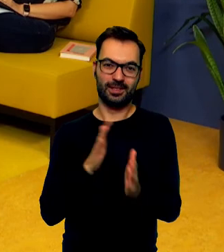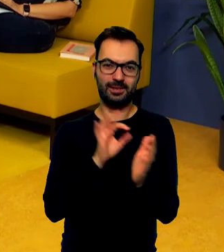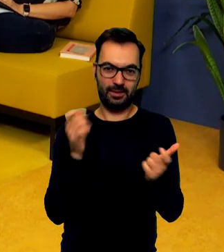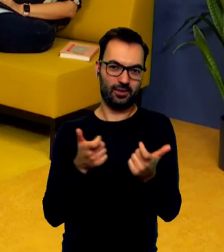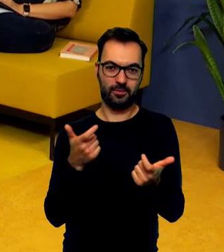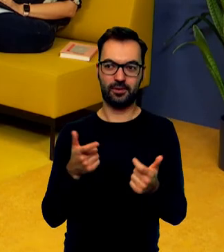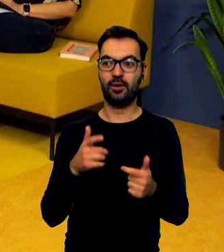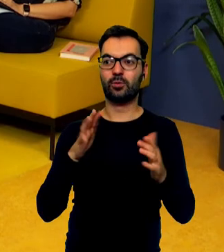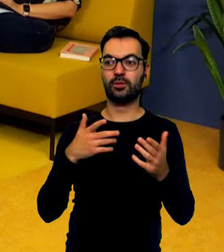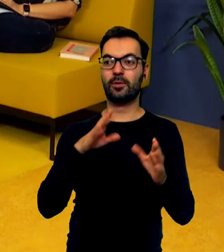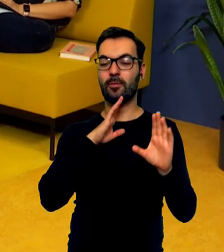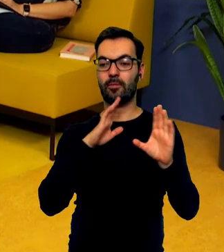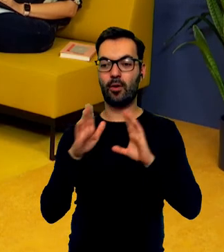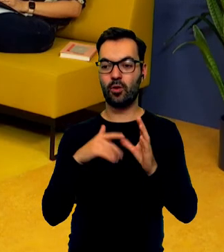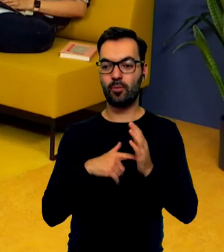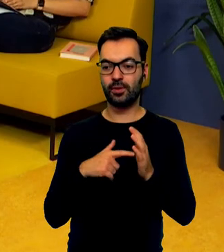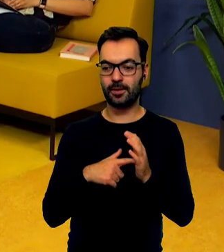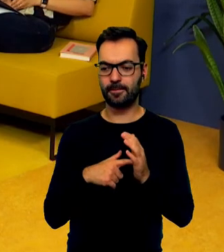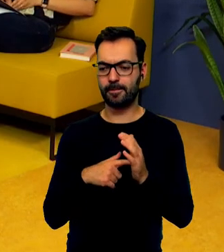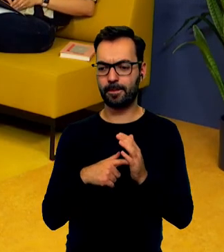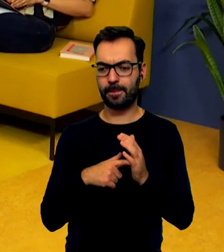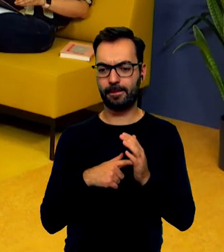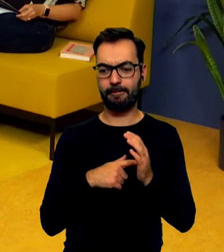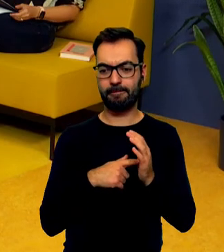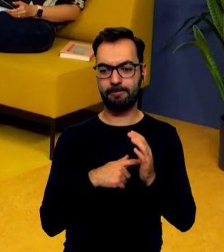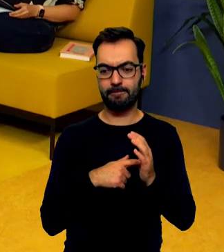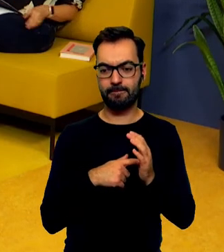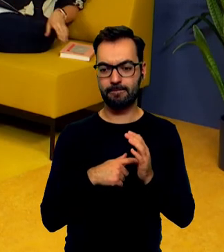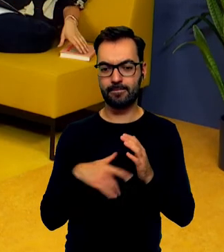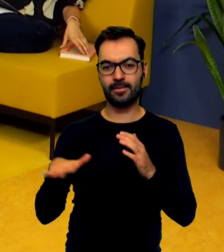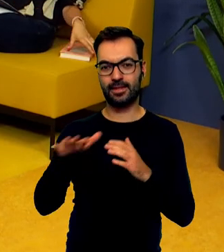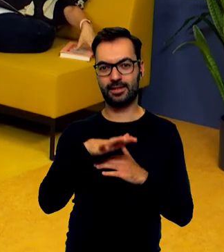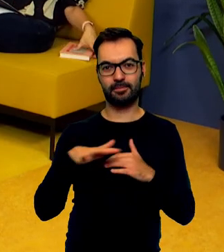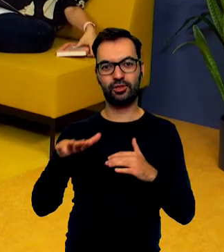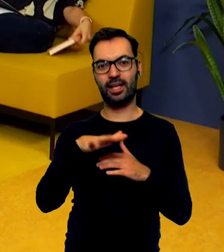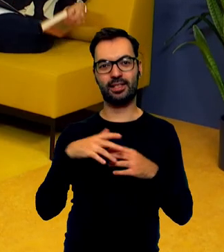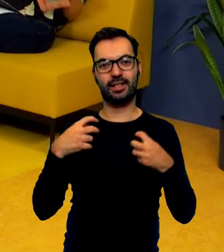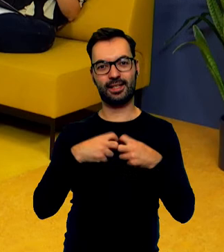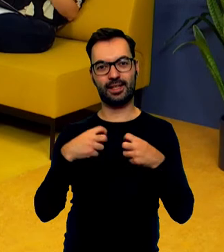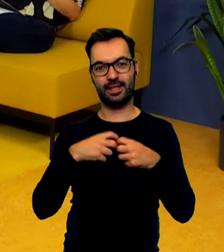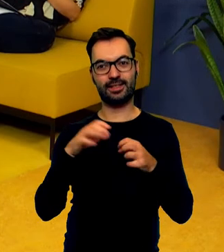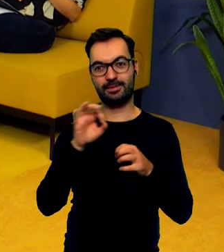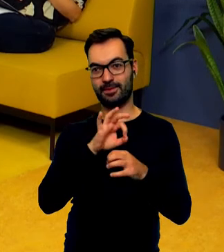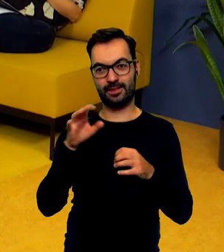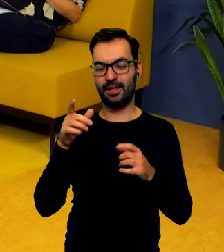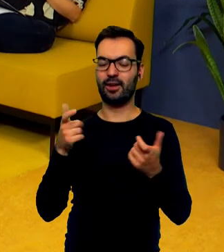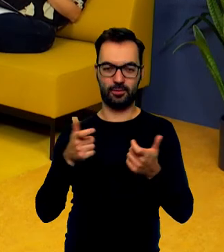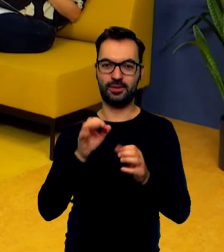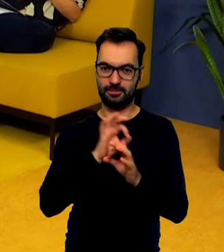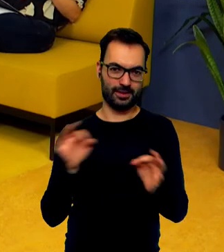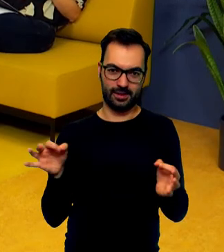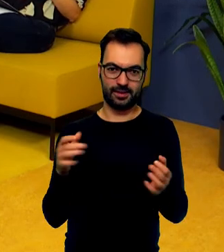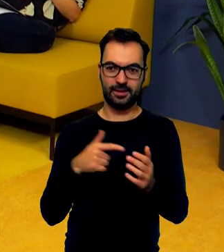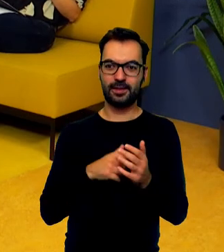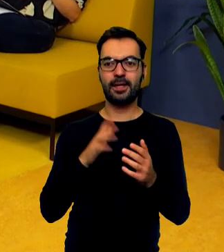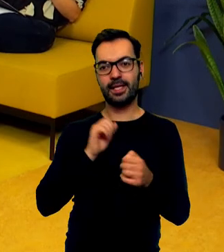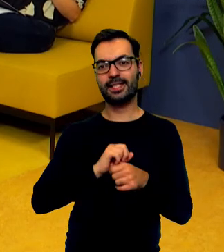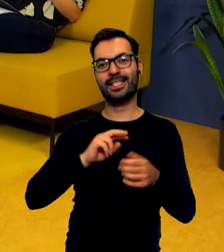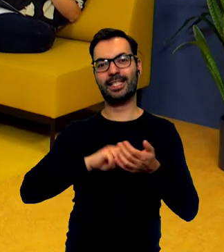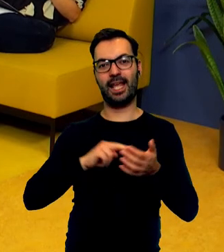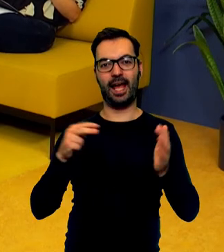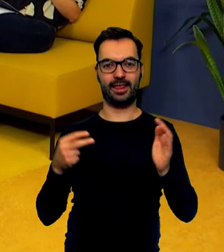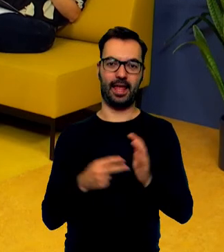kolokwialnie, to znaczy, że tego rodzaju architektura nie jest przypadkowa, tylko jest wynikiem pewnej